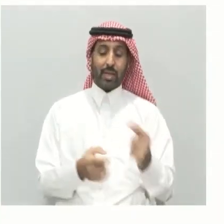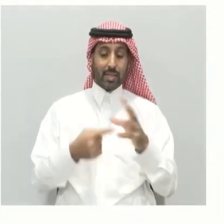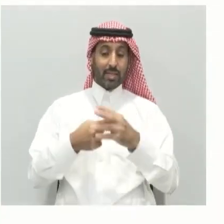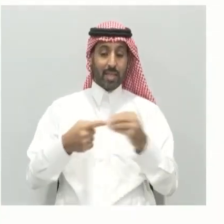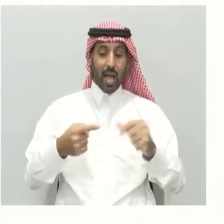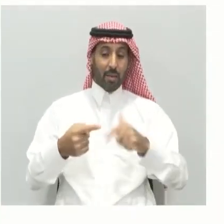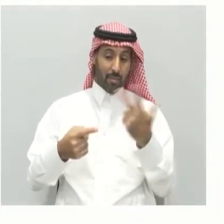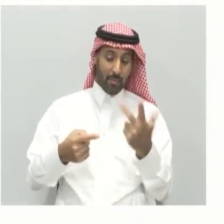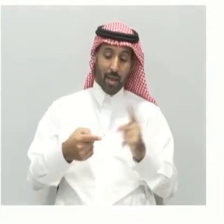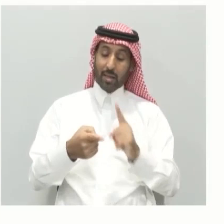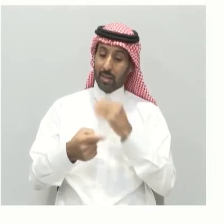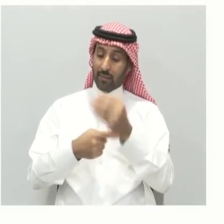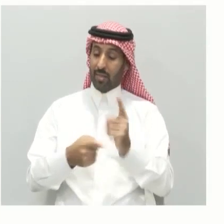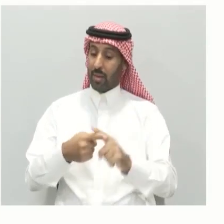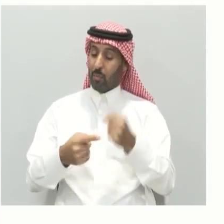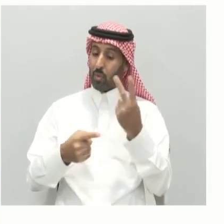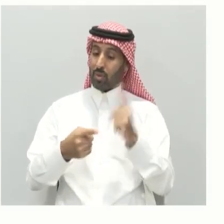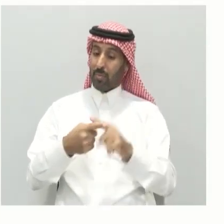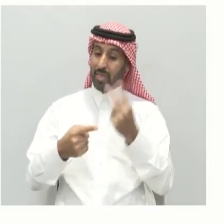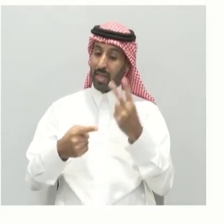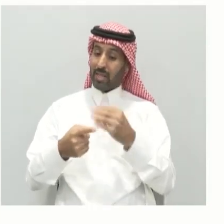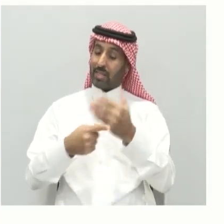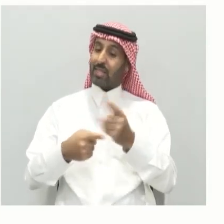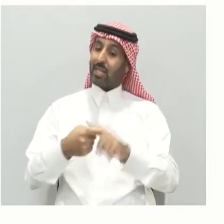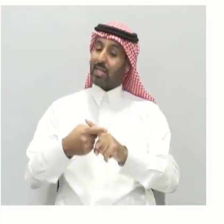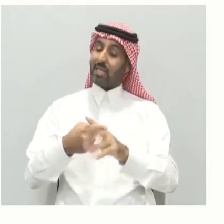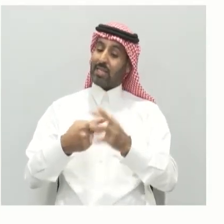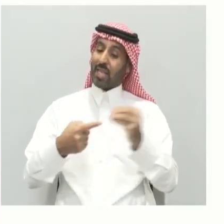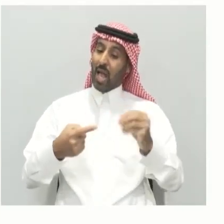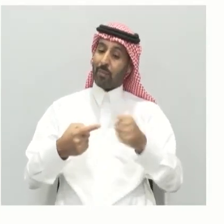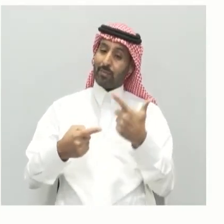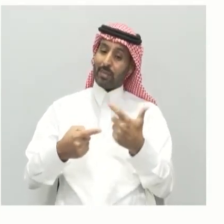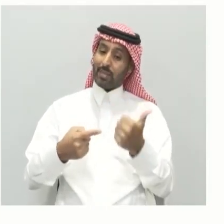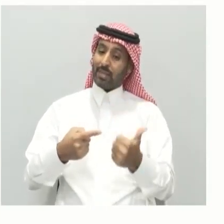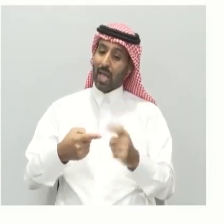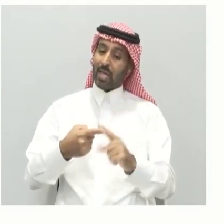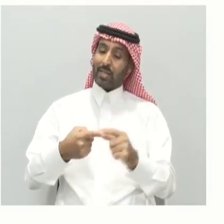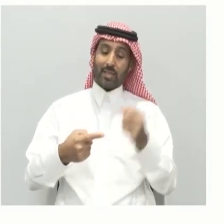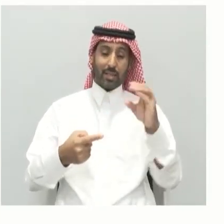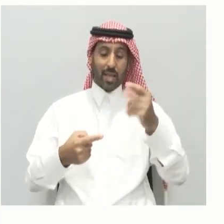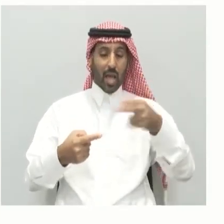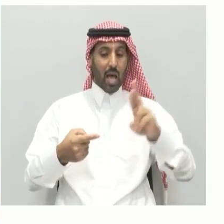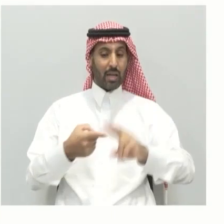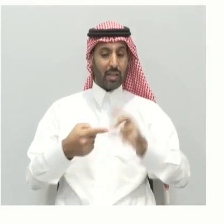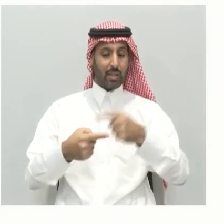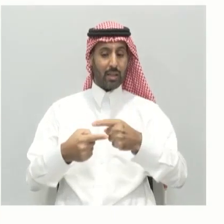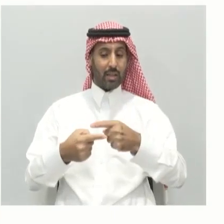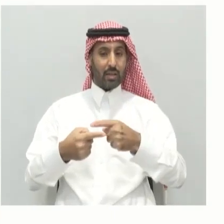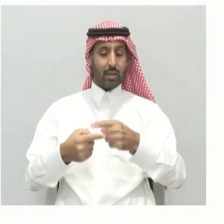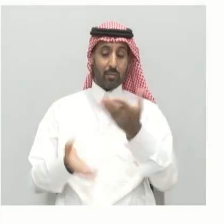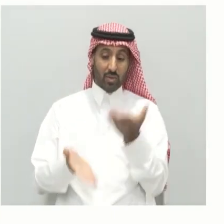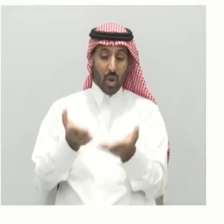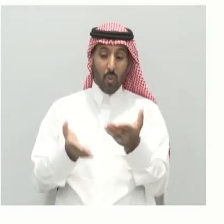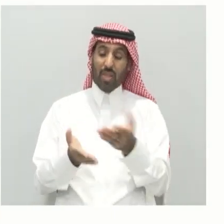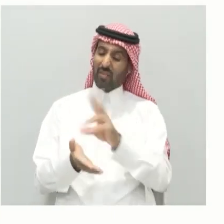ث عندي هنا موجب ا بيكون كم سالب س فمعناته ان السي ار في هذه الحاله عندي هنا وعندي هنا سالب س فب اسويهم